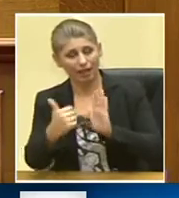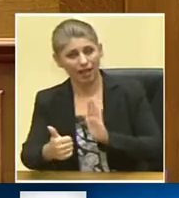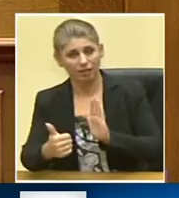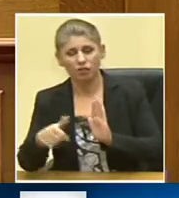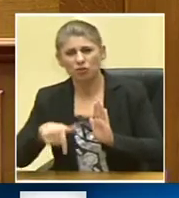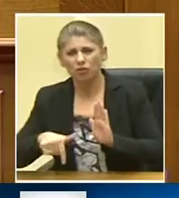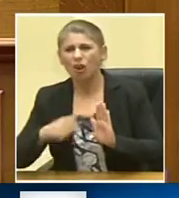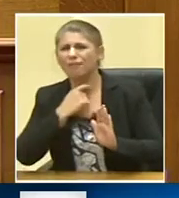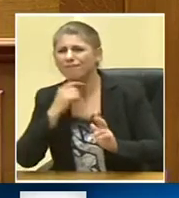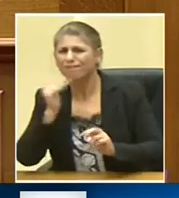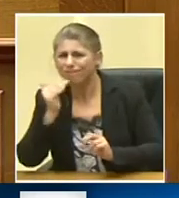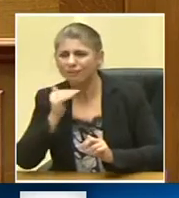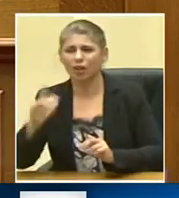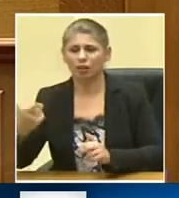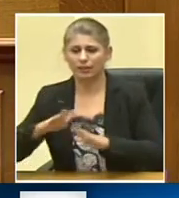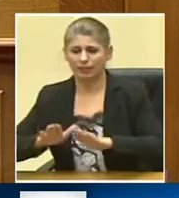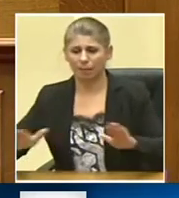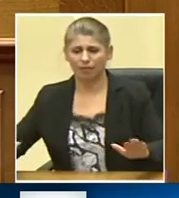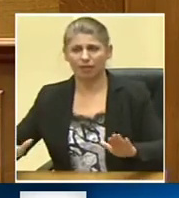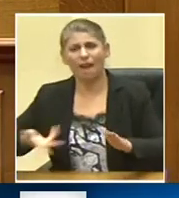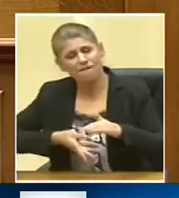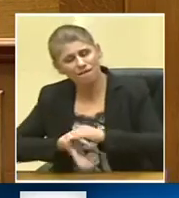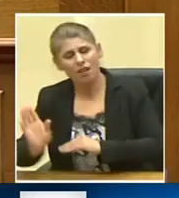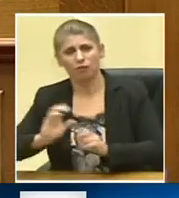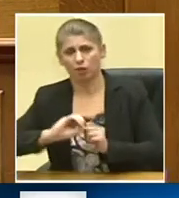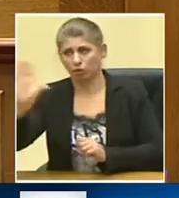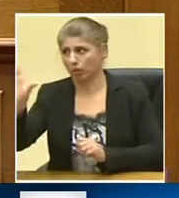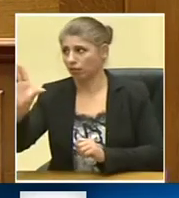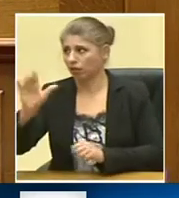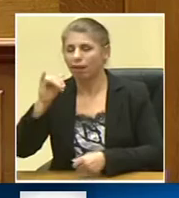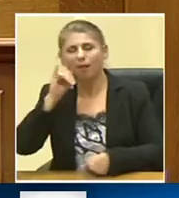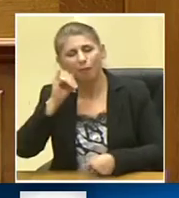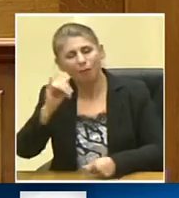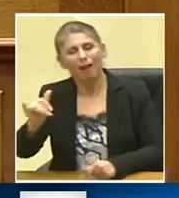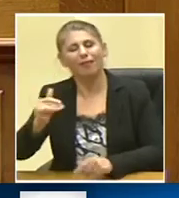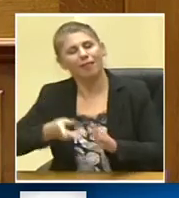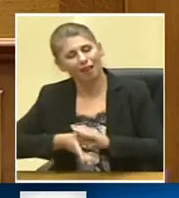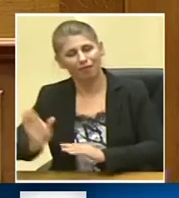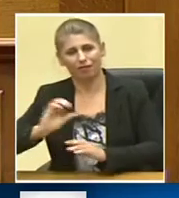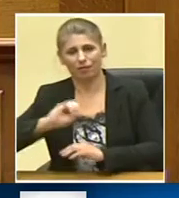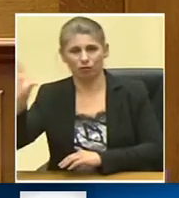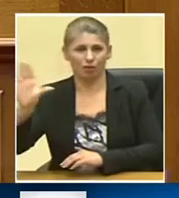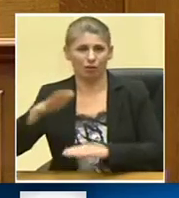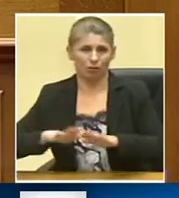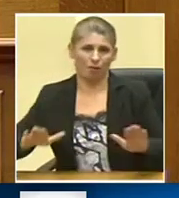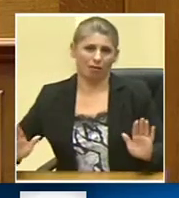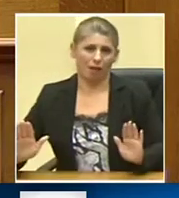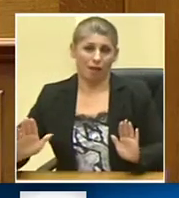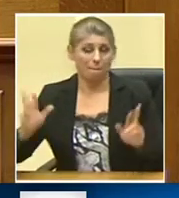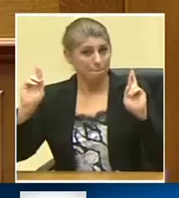Κόπτεστε τώρα ότι φεύγουν τα παιδιά μας στο εξωτερικό. Πάντα έφευγαν και μακάρι